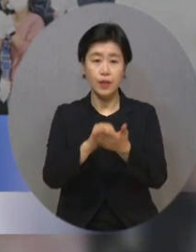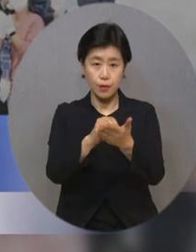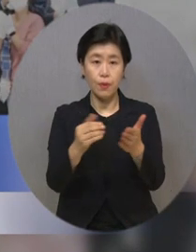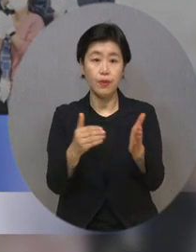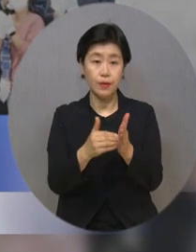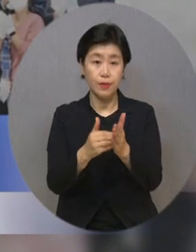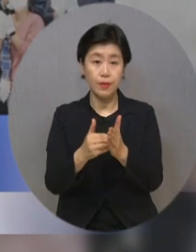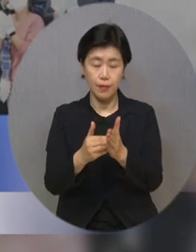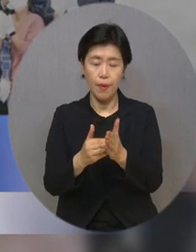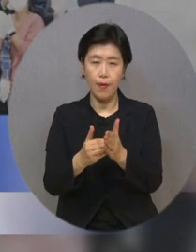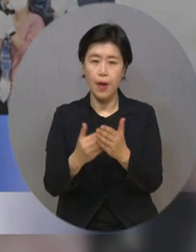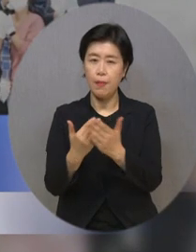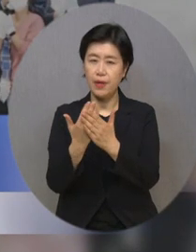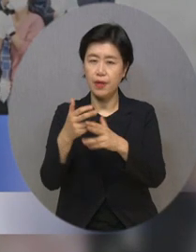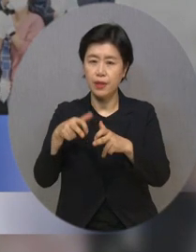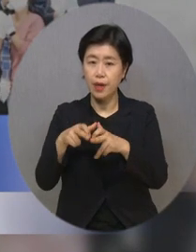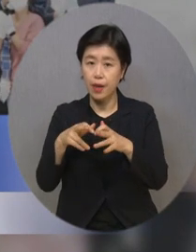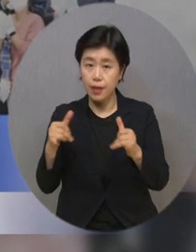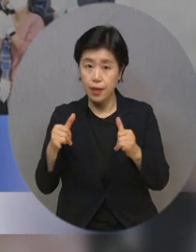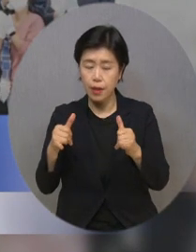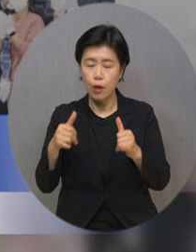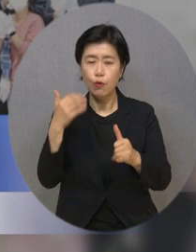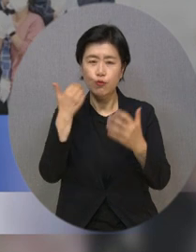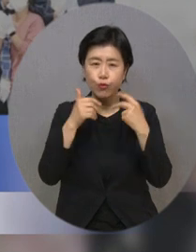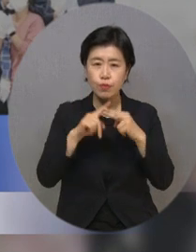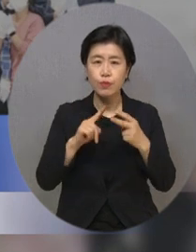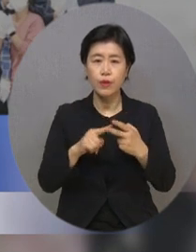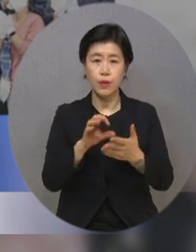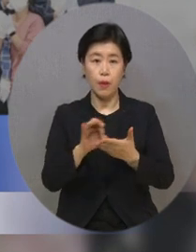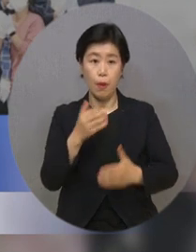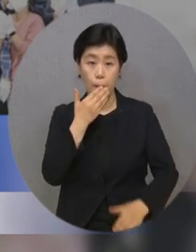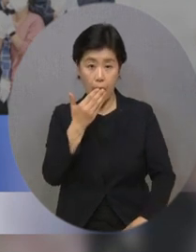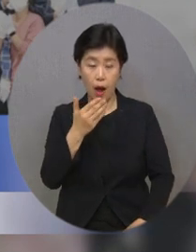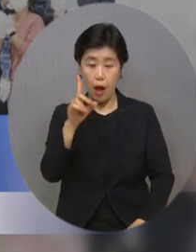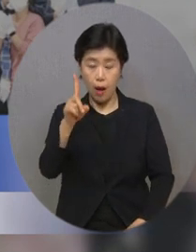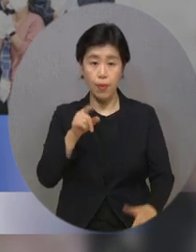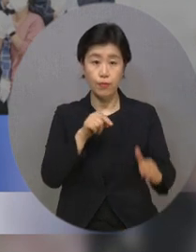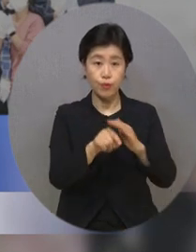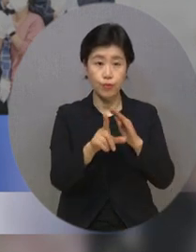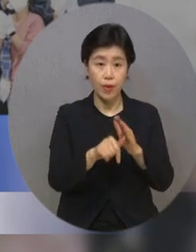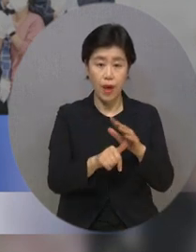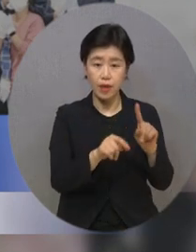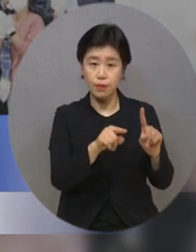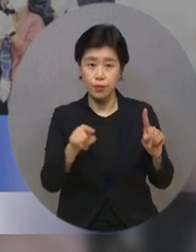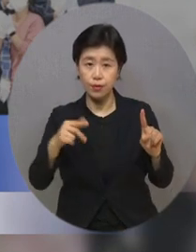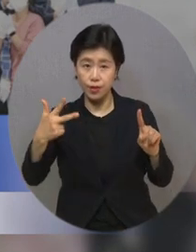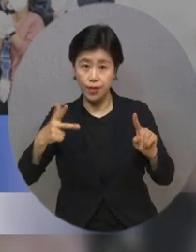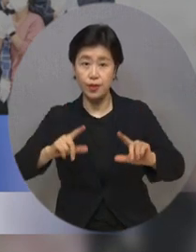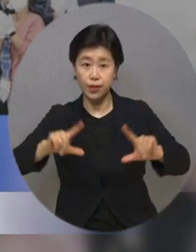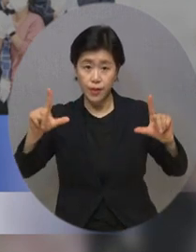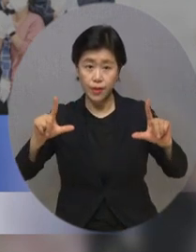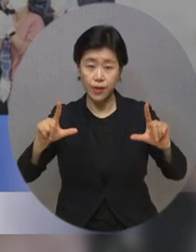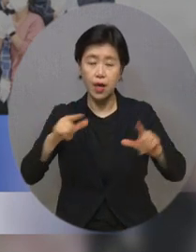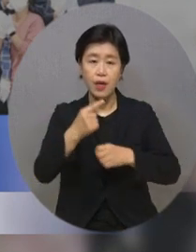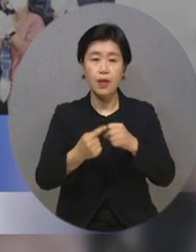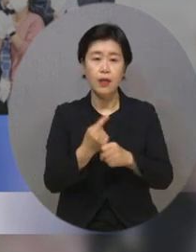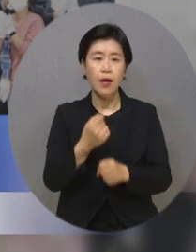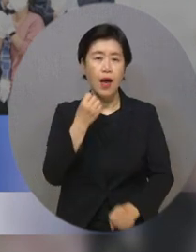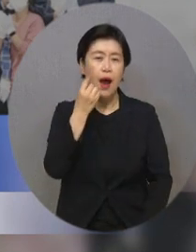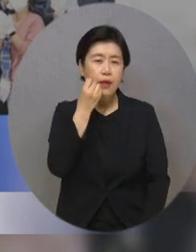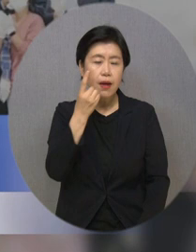이용 가능하며 1회에 입소시 1일에서 7일 연 최대 30일까지 이용이 가능합니다